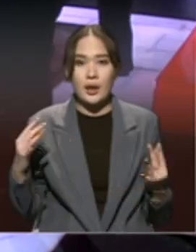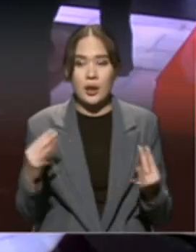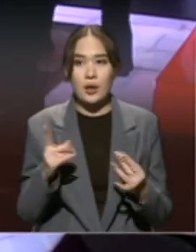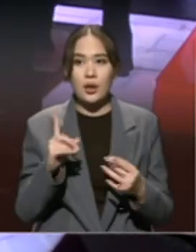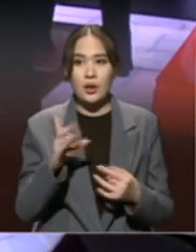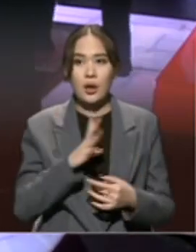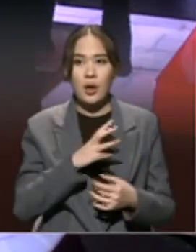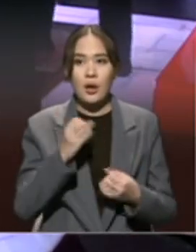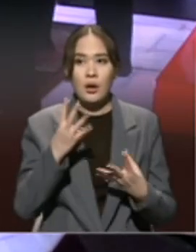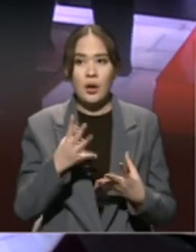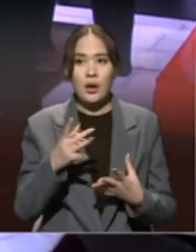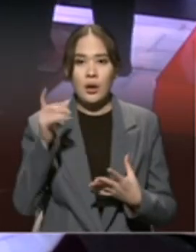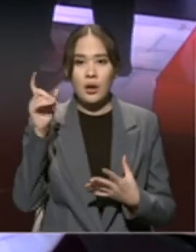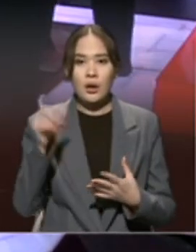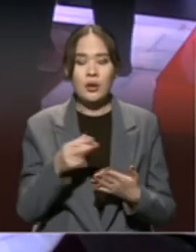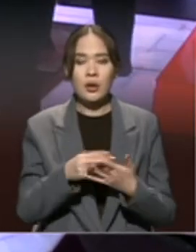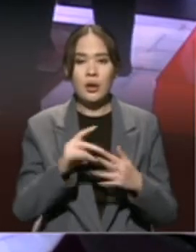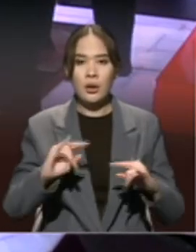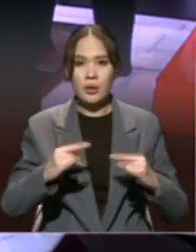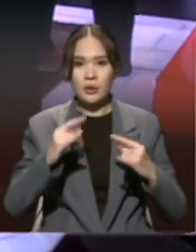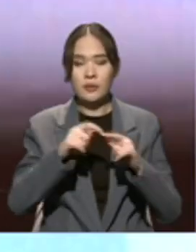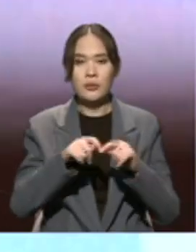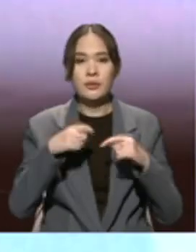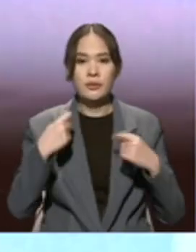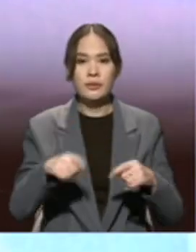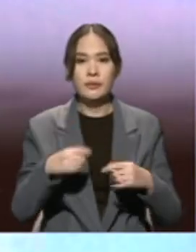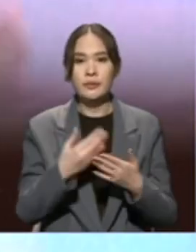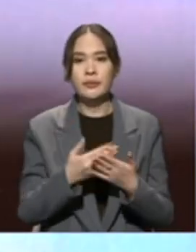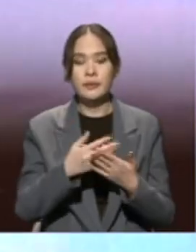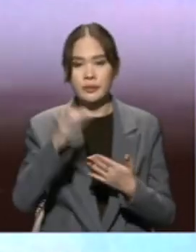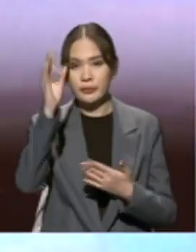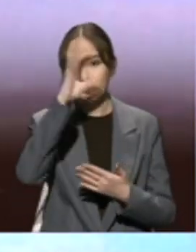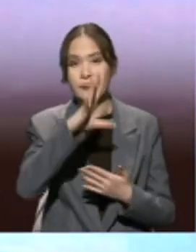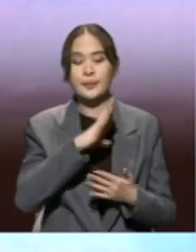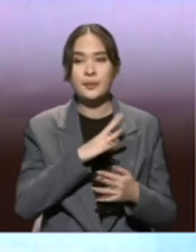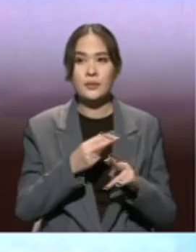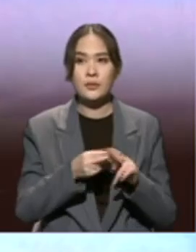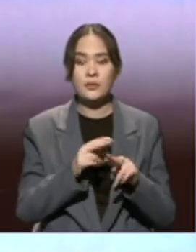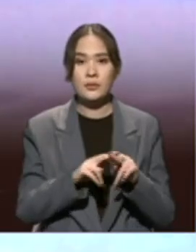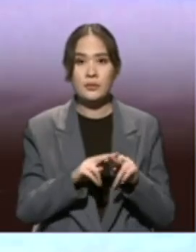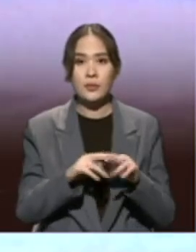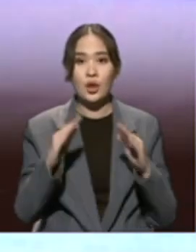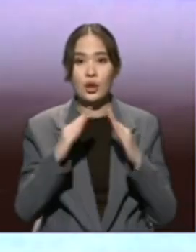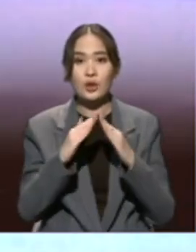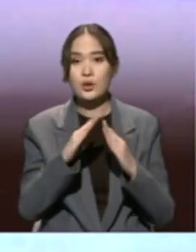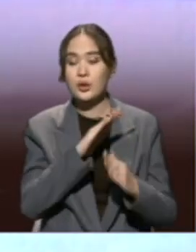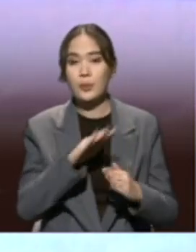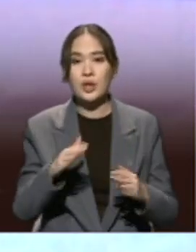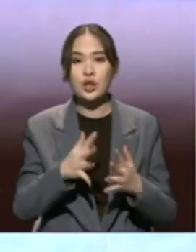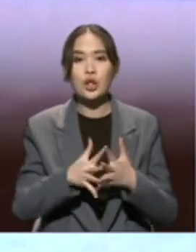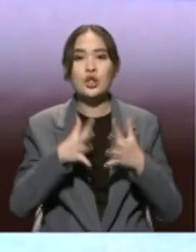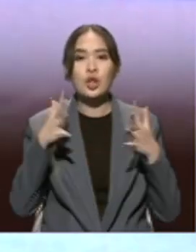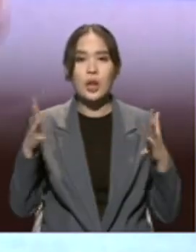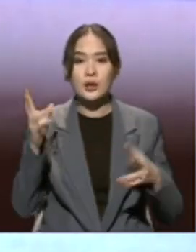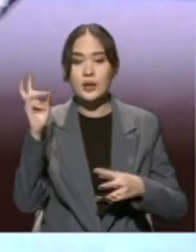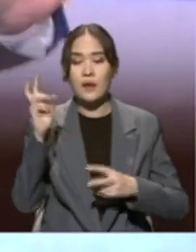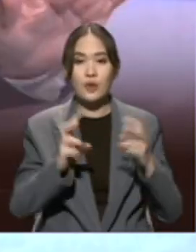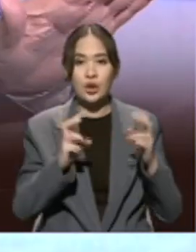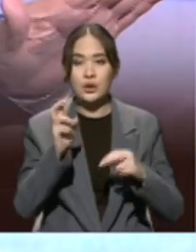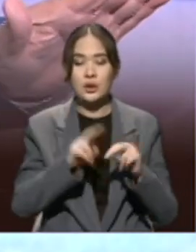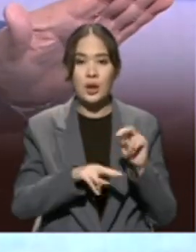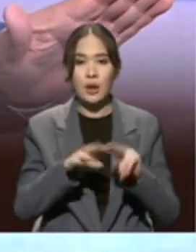ақсақал өзінің үйінде мысалға кірпіш шығарып сатып отыр. Солай емес пе? Жоқ. Ол үйінде емес, үлкен завод салған. Мысалға. Завод. Ол